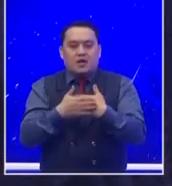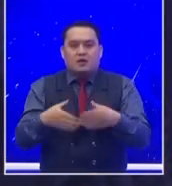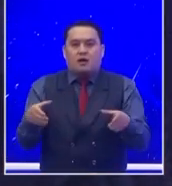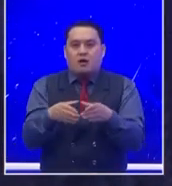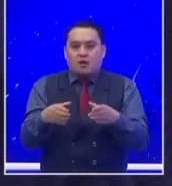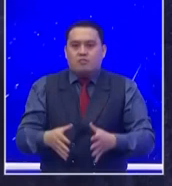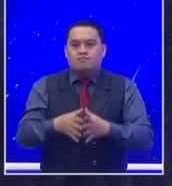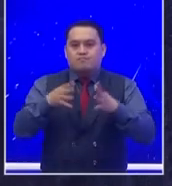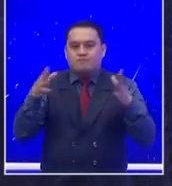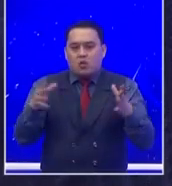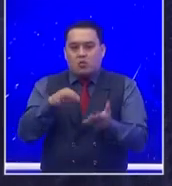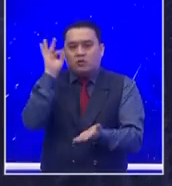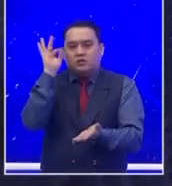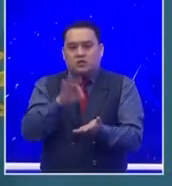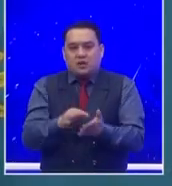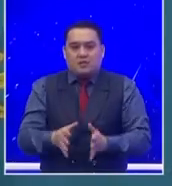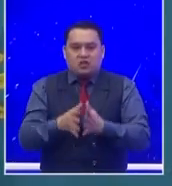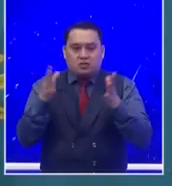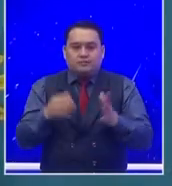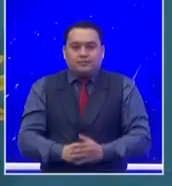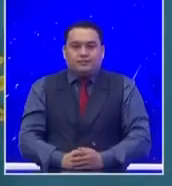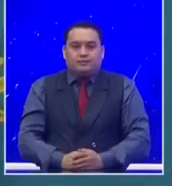более амбициозные задачи